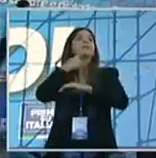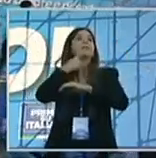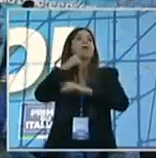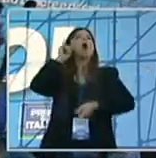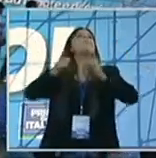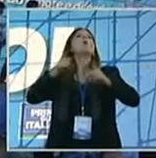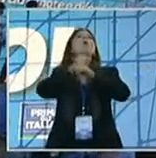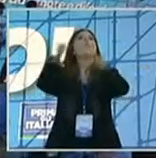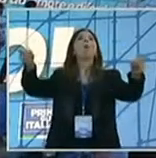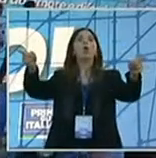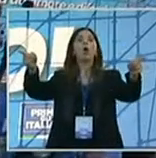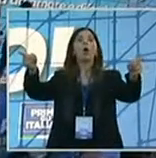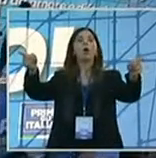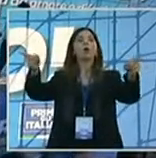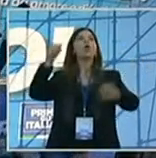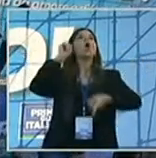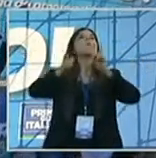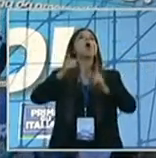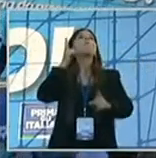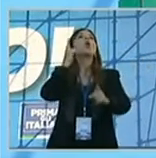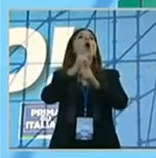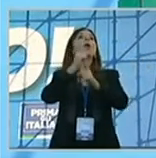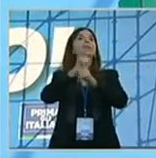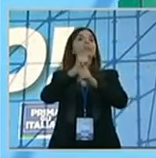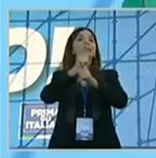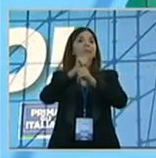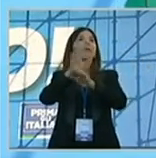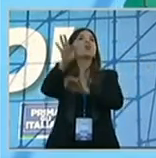e che il popolo intende esercitarla.